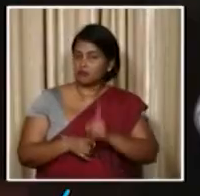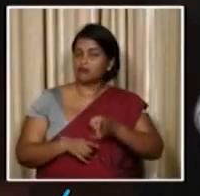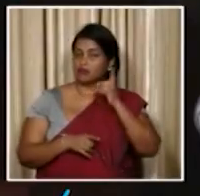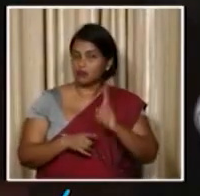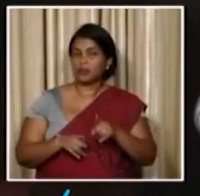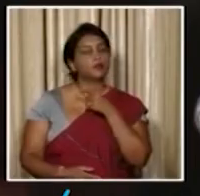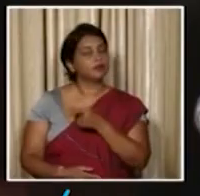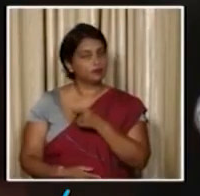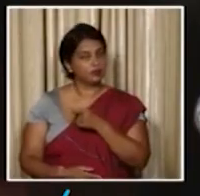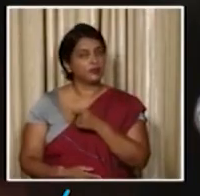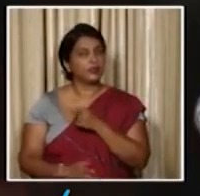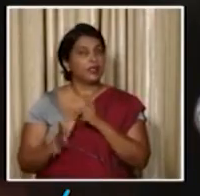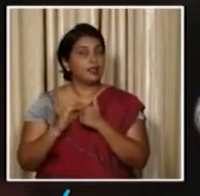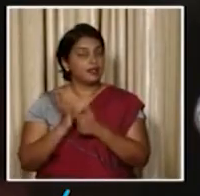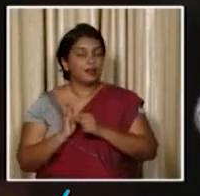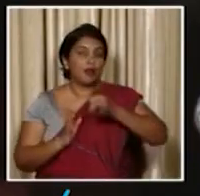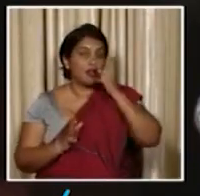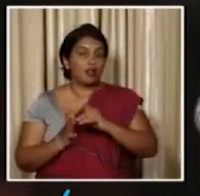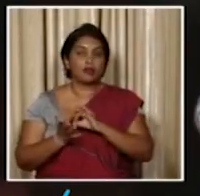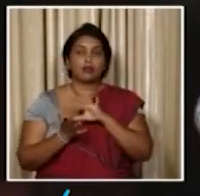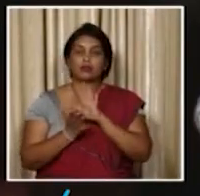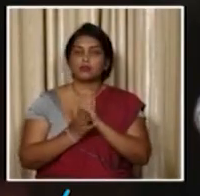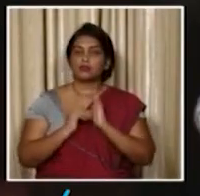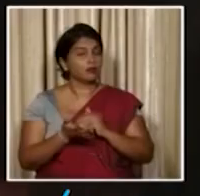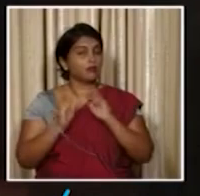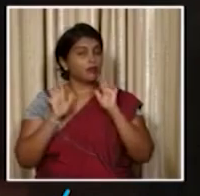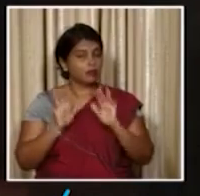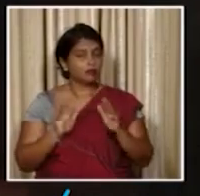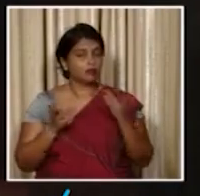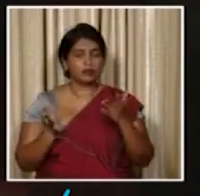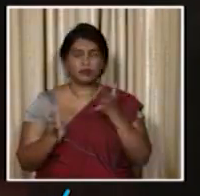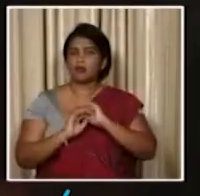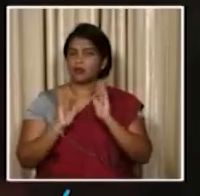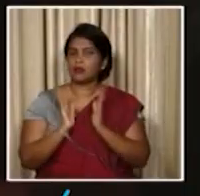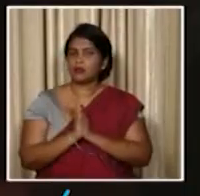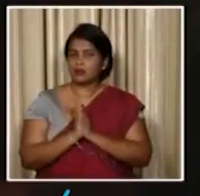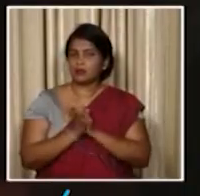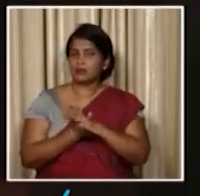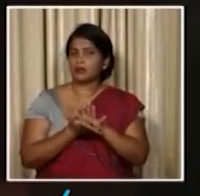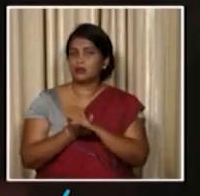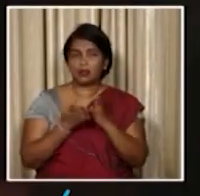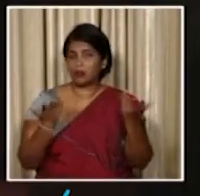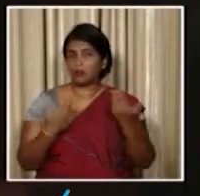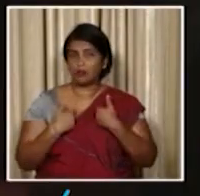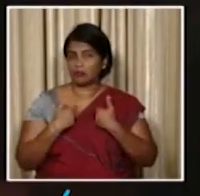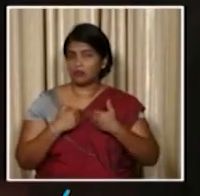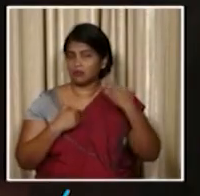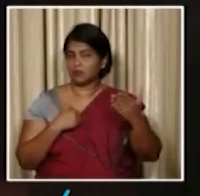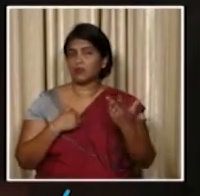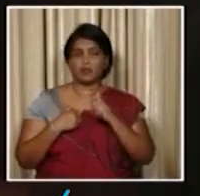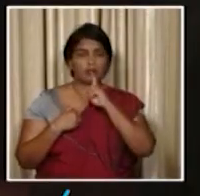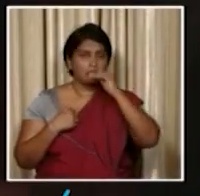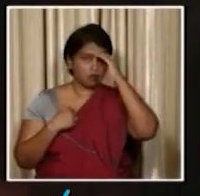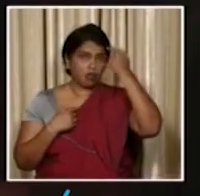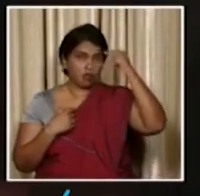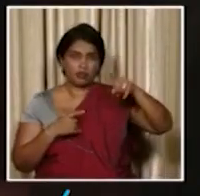වලට පටහැනිව පනත අනුමත කර ගැනීමේ ක්‍රියාවලක නිරත වුණා. ඒ අඩුපාඩුකම් ටික වැරදි කරගත්තේ නැත්නම් අපිට සිද්ධ වෙනවා මේ කතානායකවරට